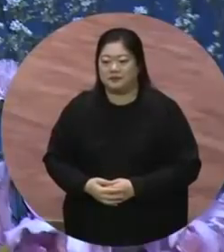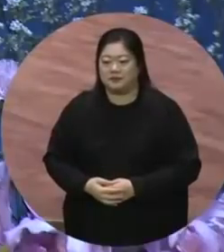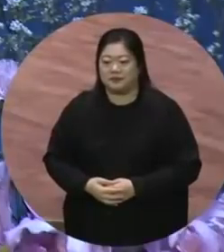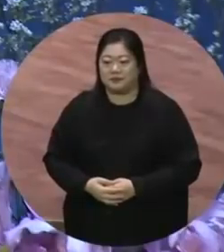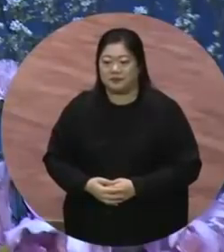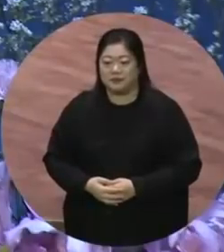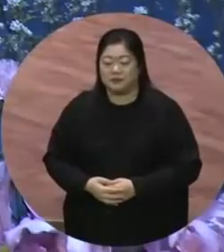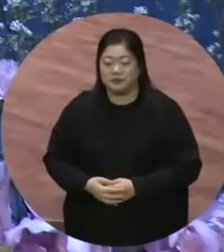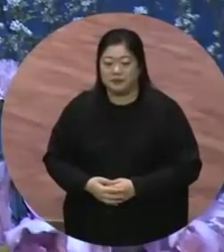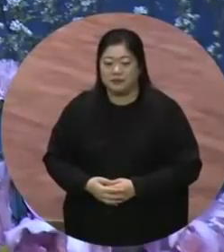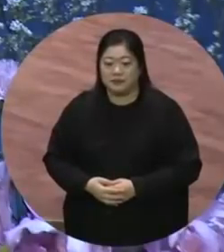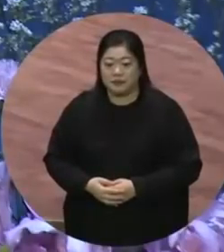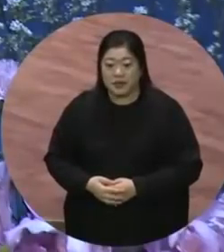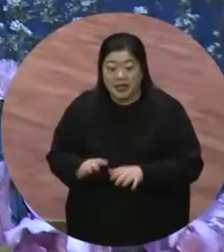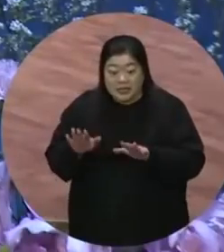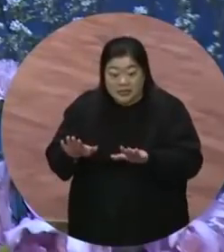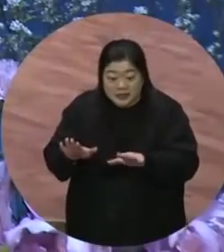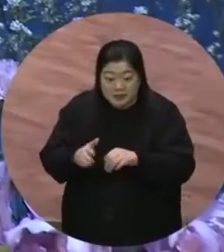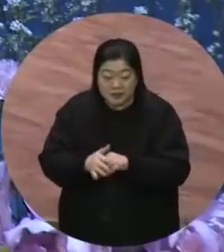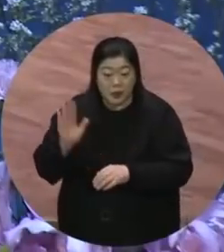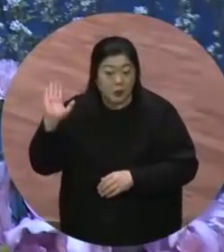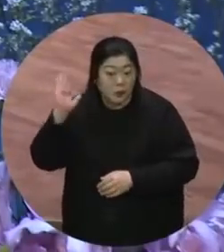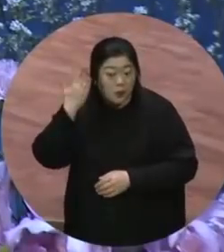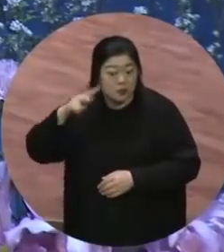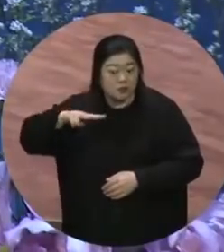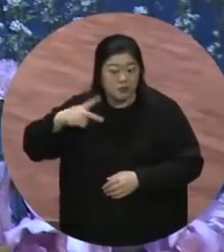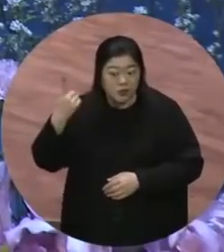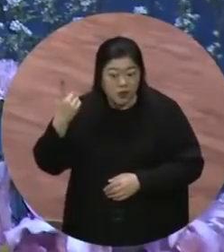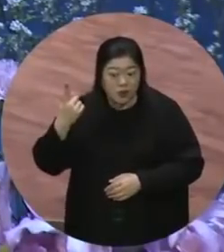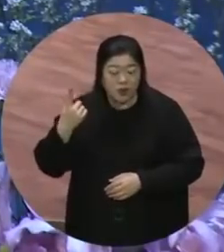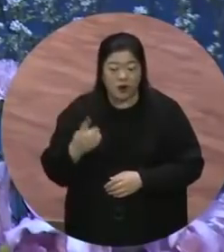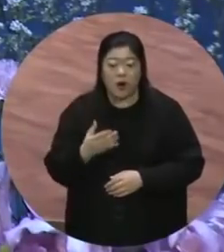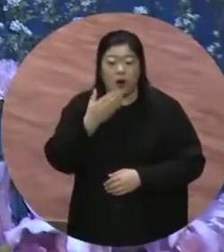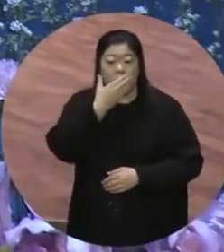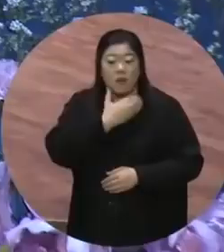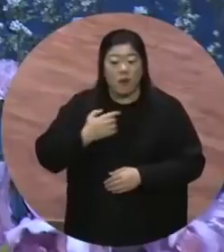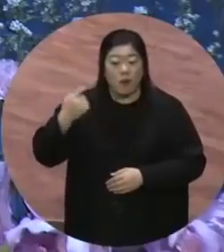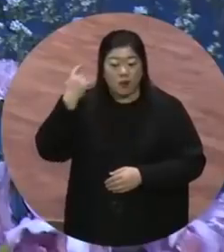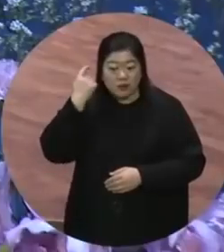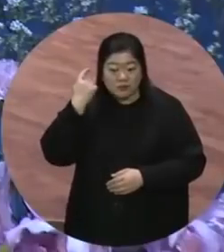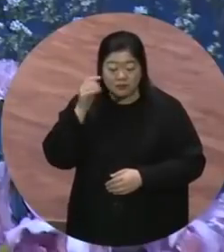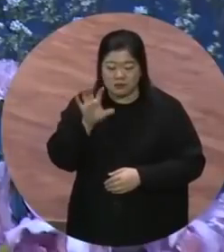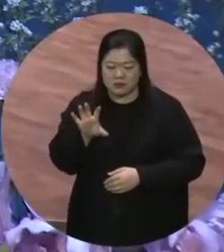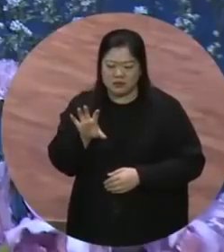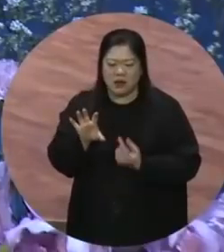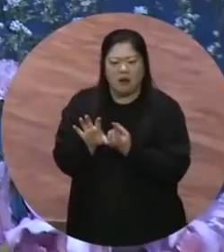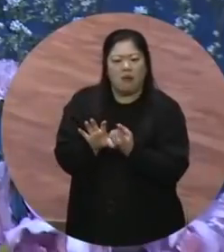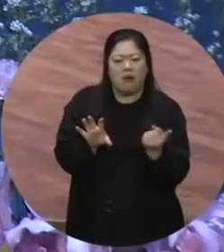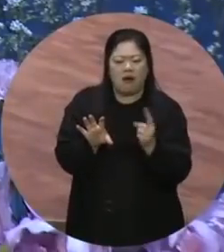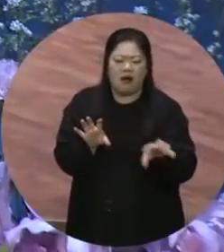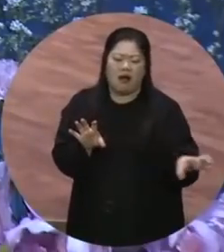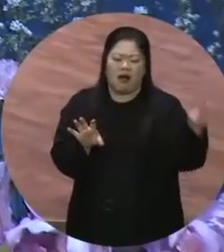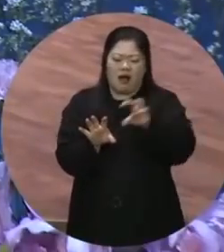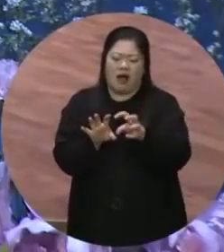또 로마 시대처럼 다른 복음들이 판을 치고 있습니다. 다른 복음이 판을 치고